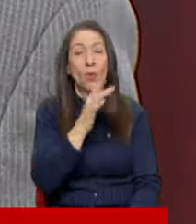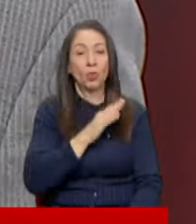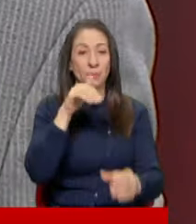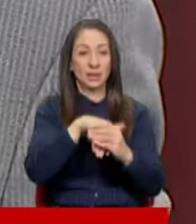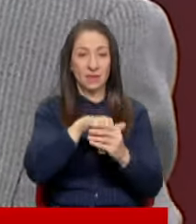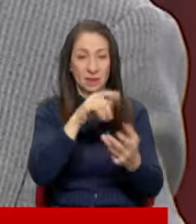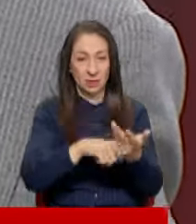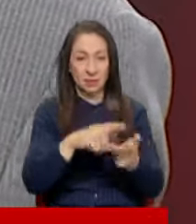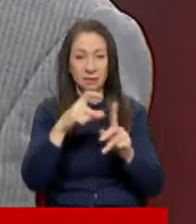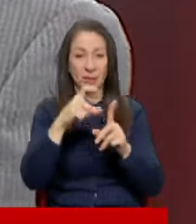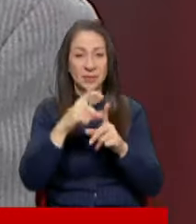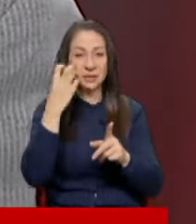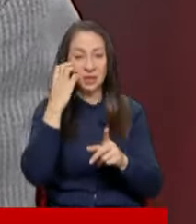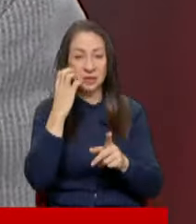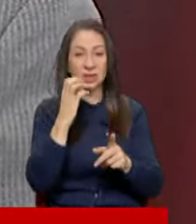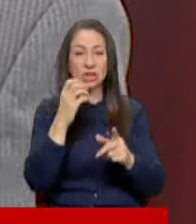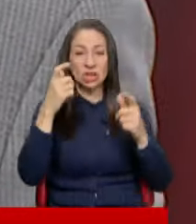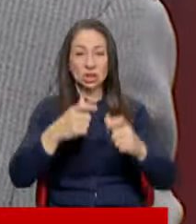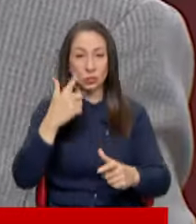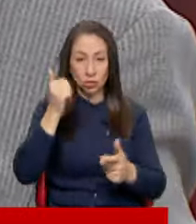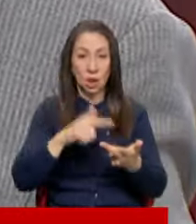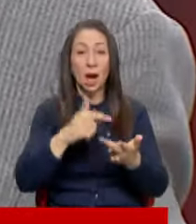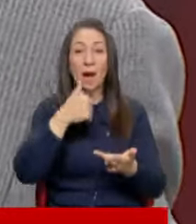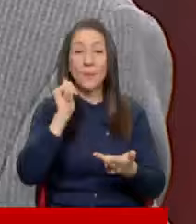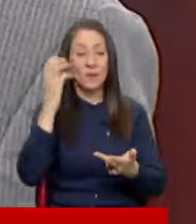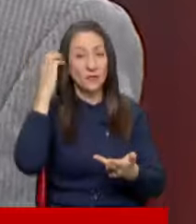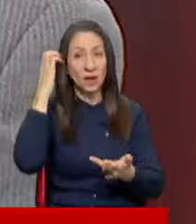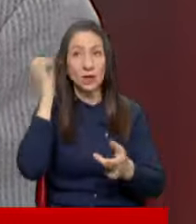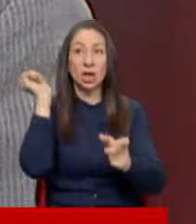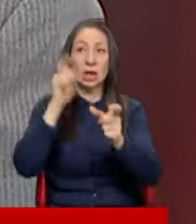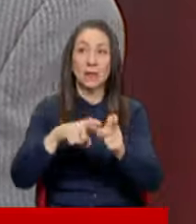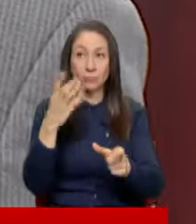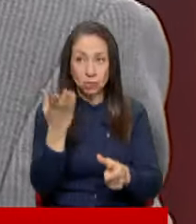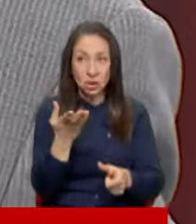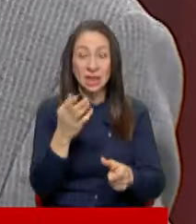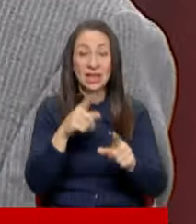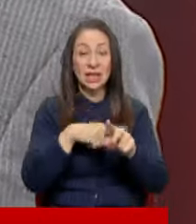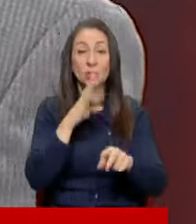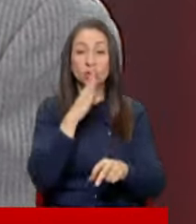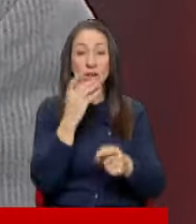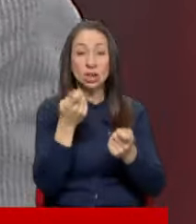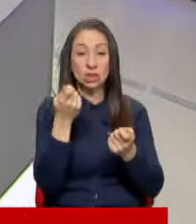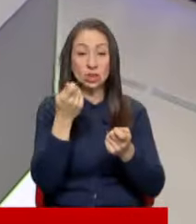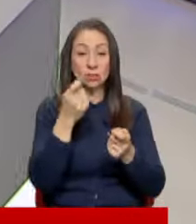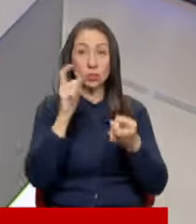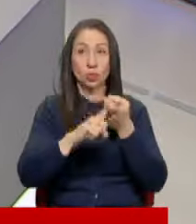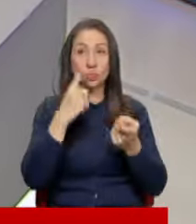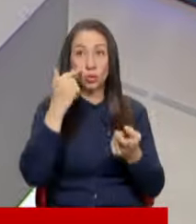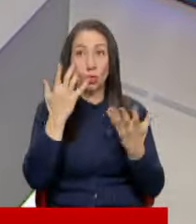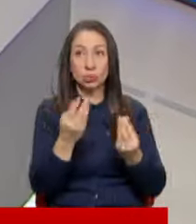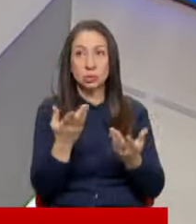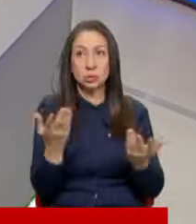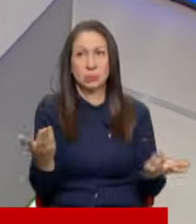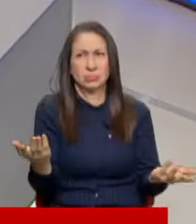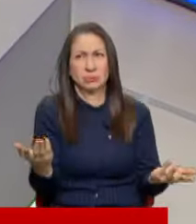vekil damadı Sakarya şehircilik müdürü abyi vakva Kayyum olmuş yeğeni Kocaeli'de İŞKUR müdürü olmuş